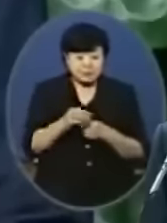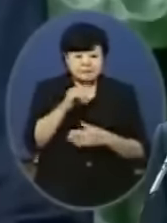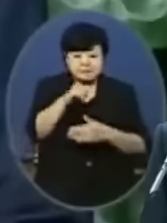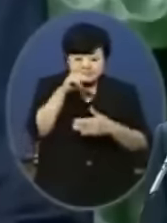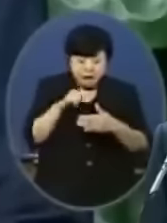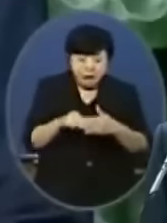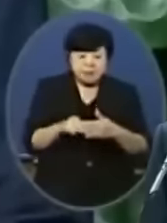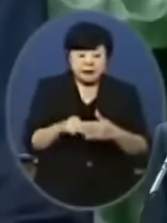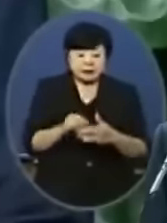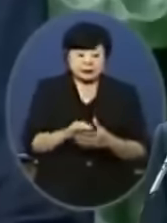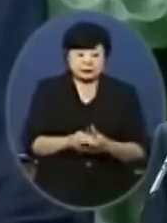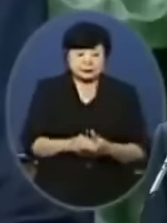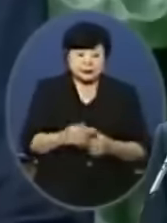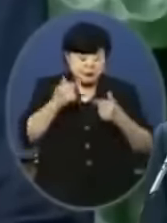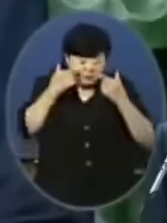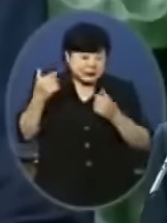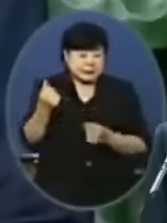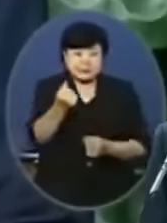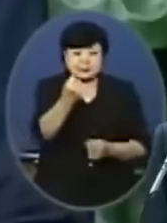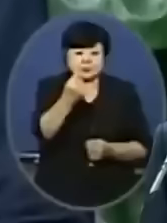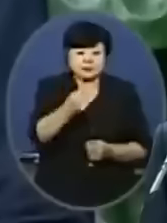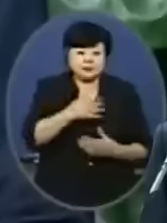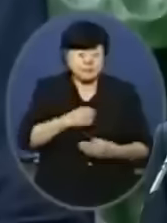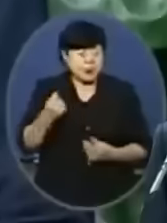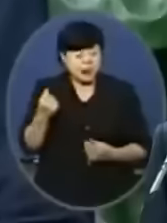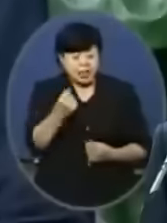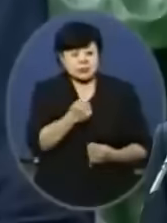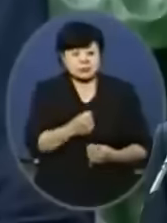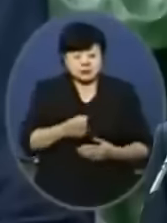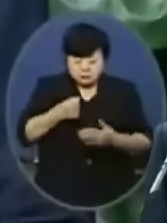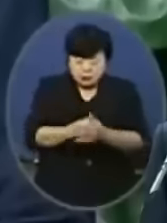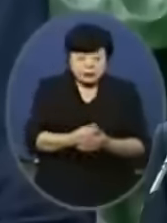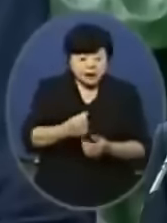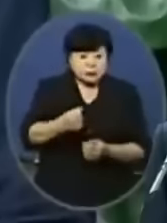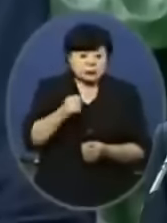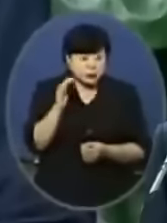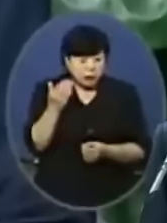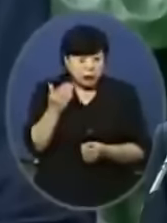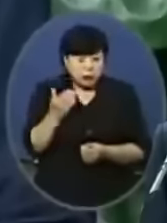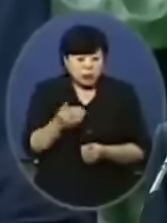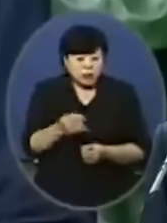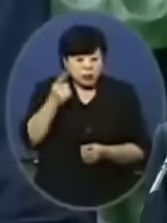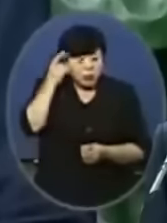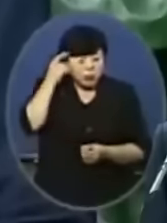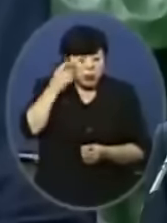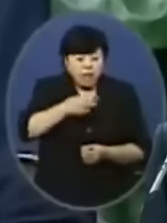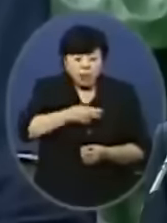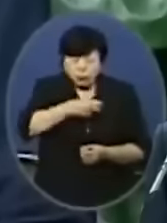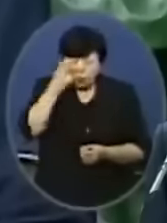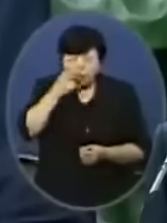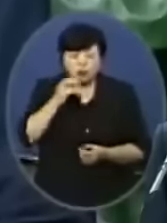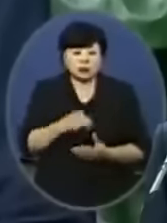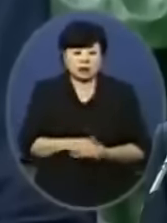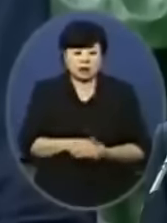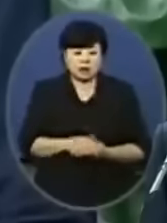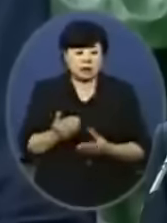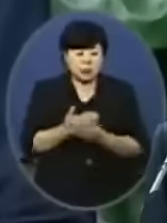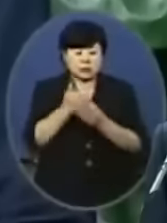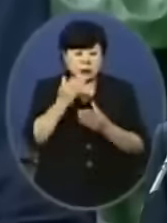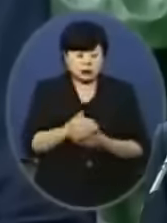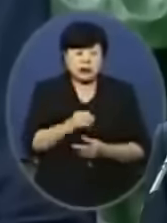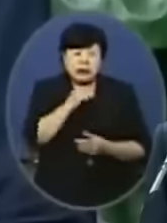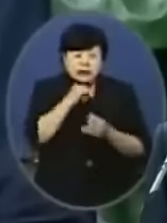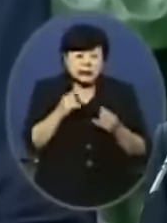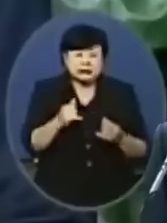마음에 확신을 가지고 평안을 가지고 담대함을 가지고 대하기 때문에 IQ가 개발이 되고